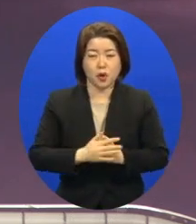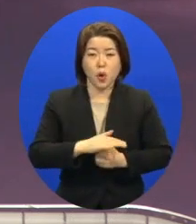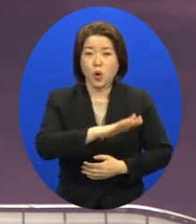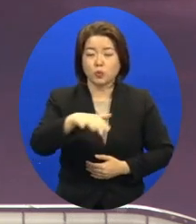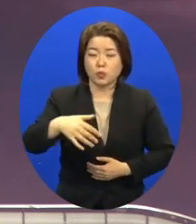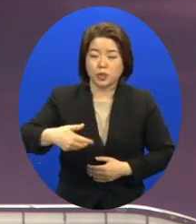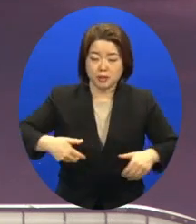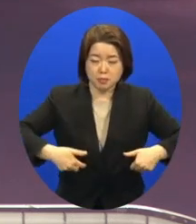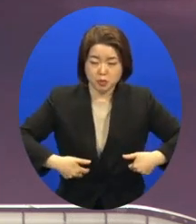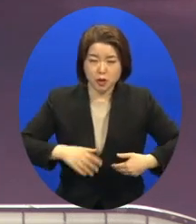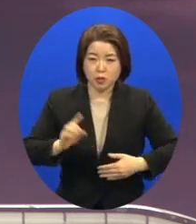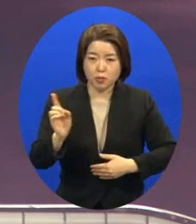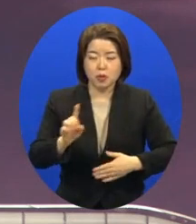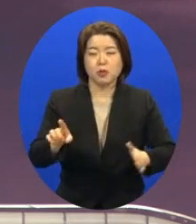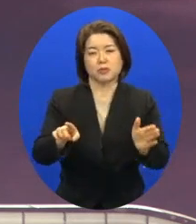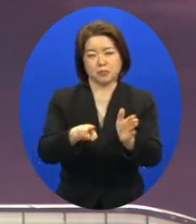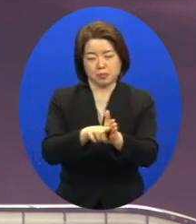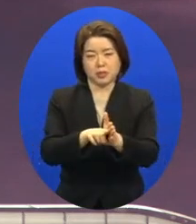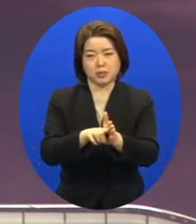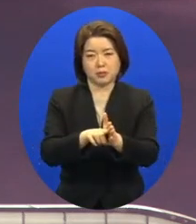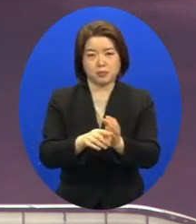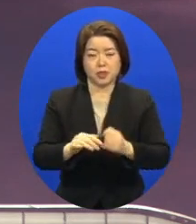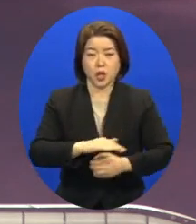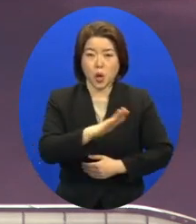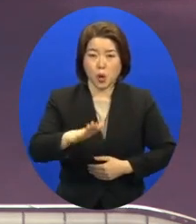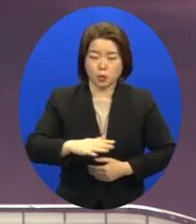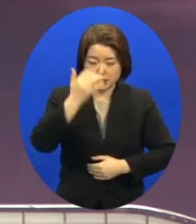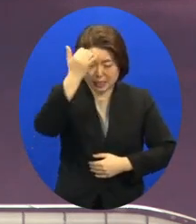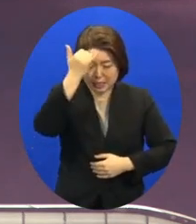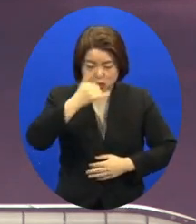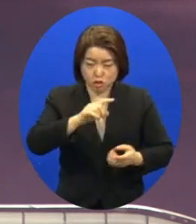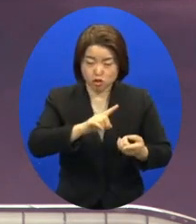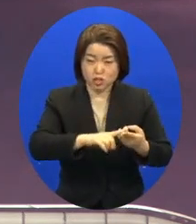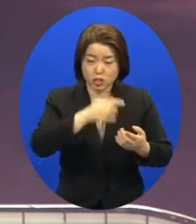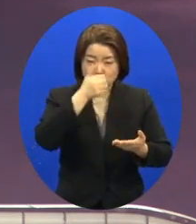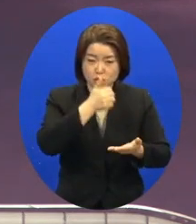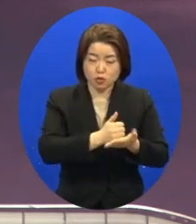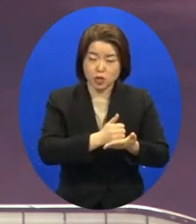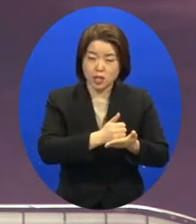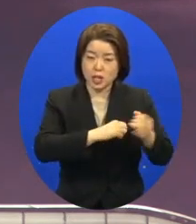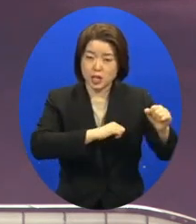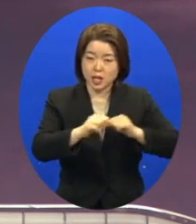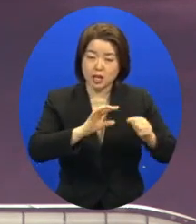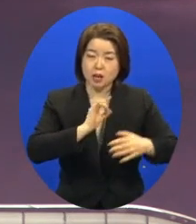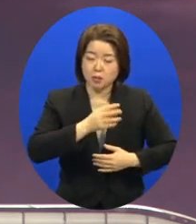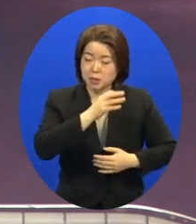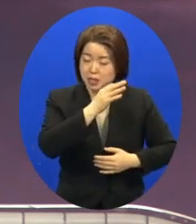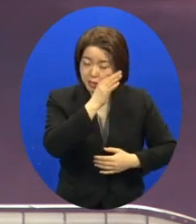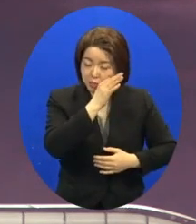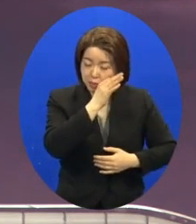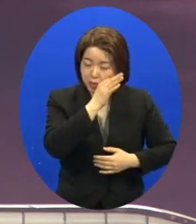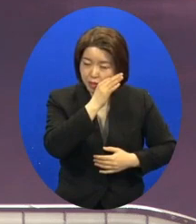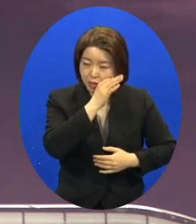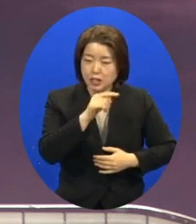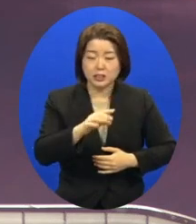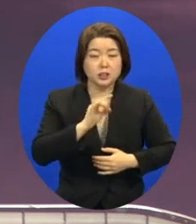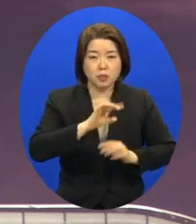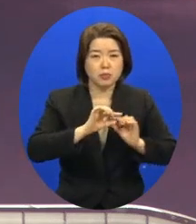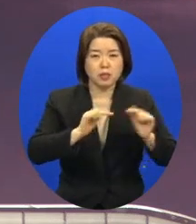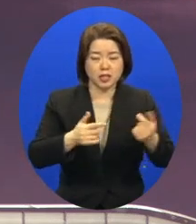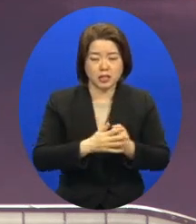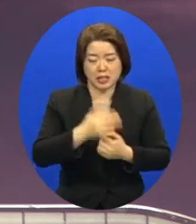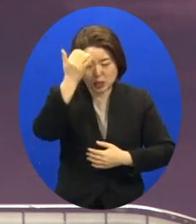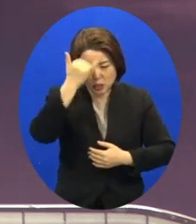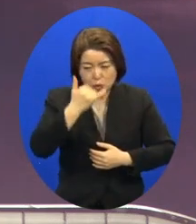필요한 건 믿음입니다. 우리가 윤리적인 죄를 짓는 것만 부끄러워하면 안 됩니다. 윤리적인 죄보다 비교할